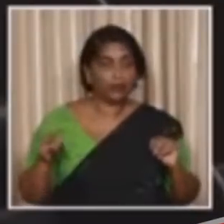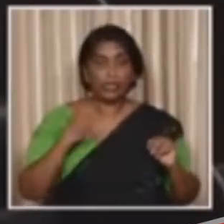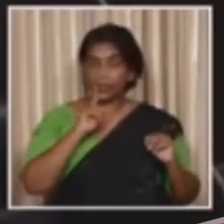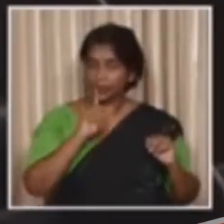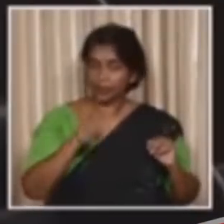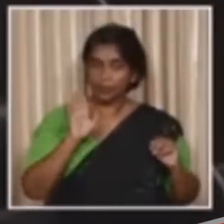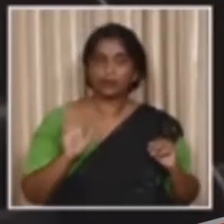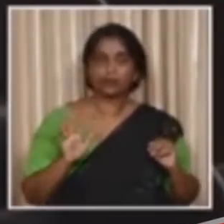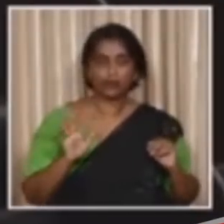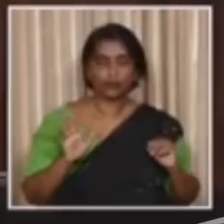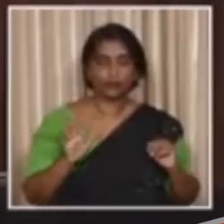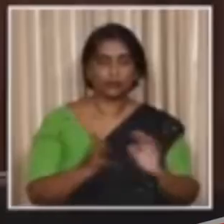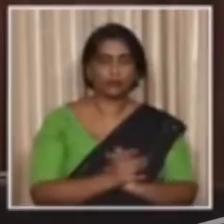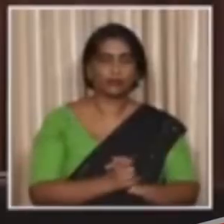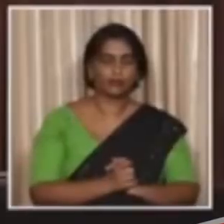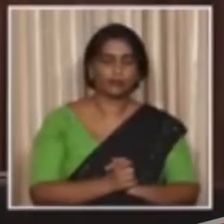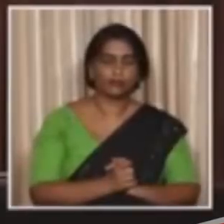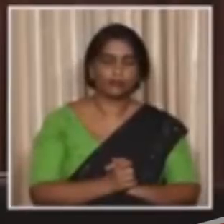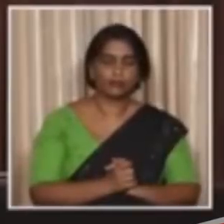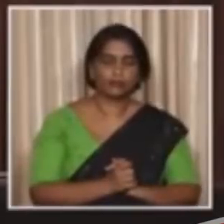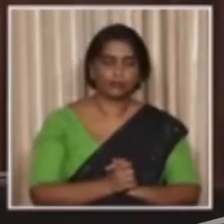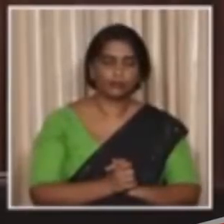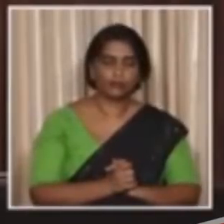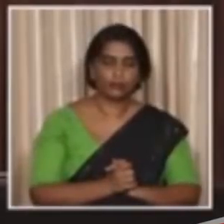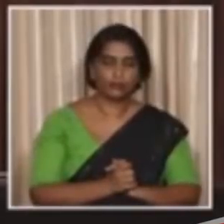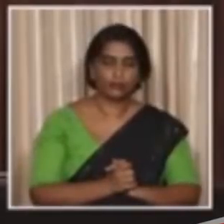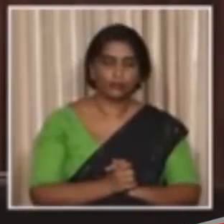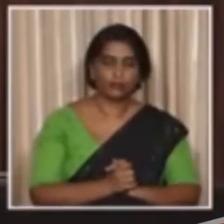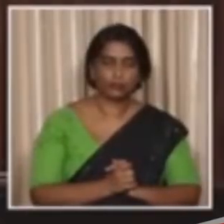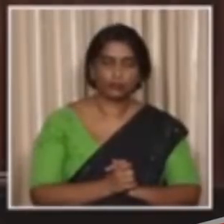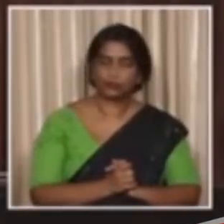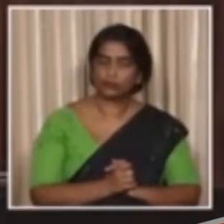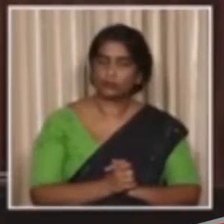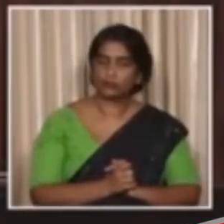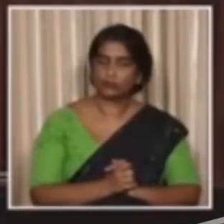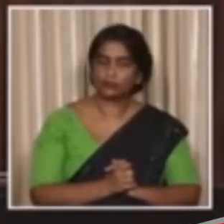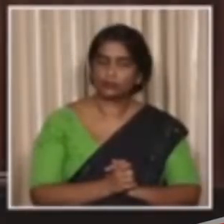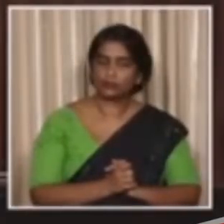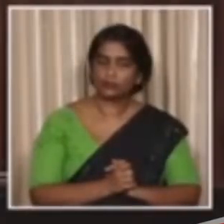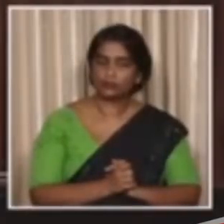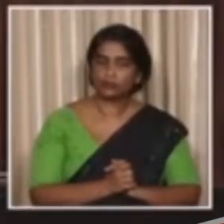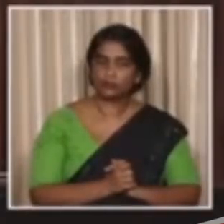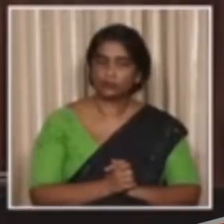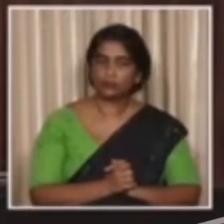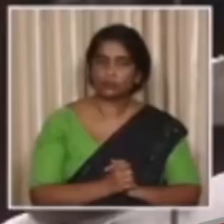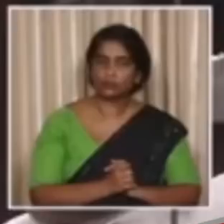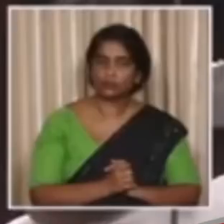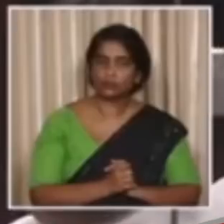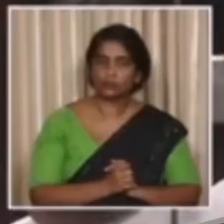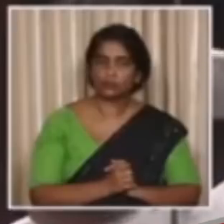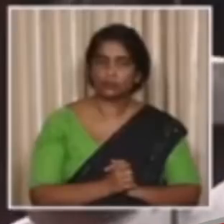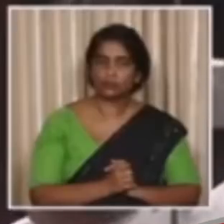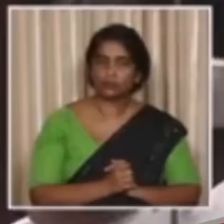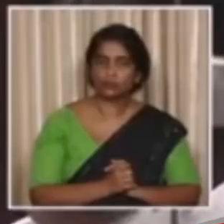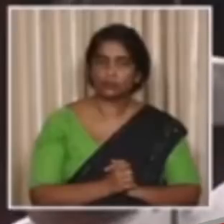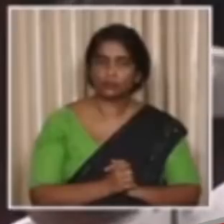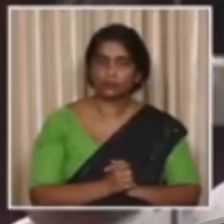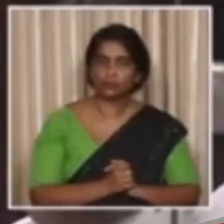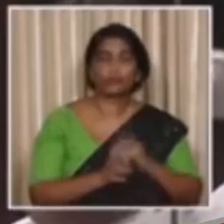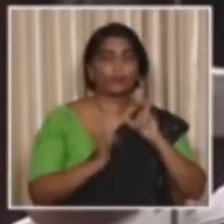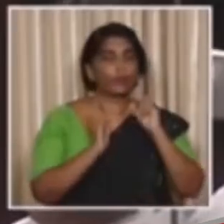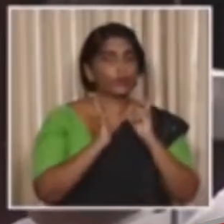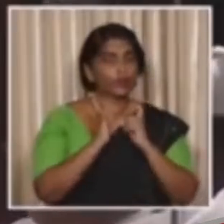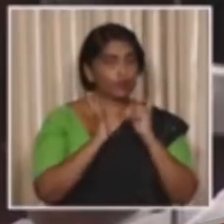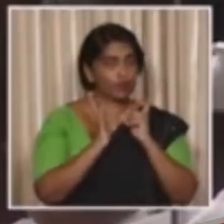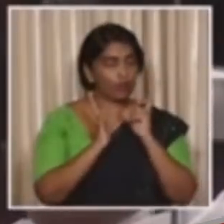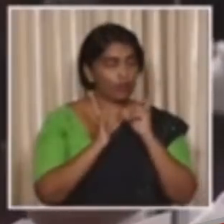එහෙම තියෙද්දි ඔ මොකද්ද පොයින්ට් ඔෆ් ඕඩර් එක කරුමන්තුමා කරුණාකරලා එතුමා කිව්වා මේ සභාපතිවරයා විතරක් කියලා නමුත් අපි කෝප් කමිටුවේ නිර්දේශ දීලා